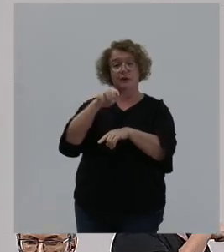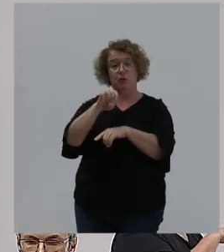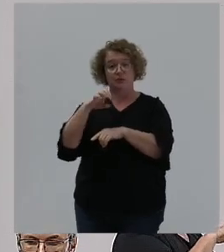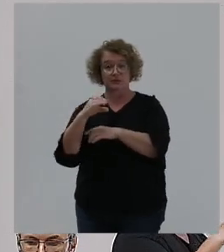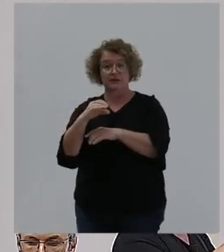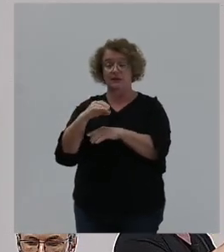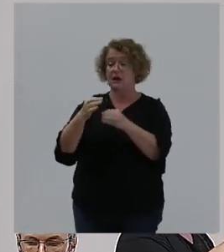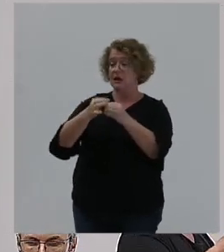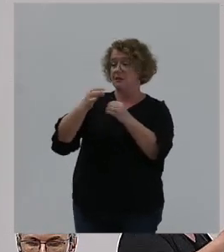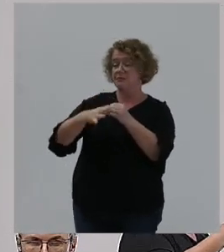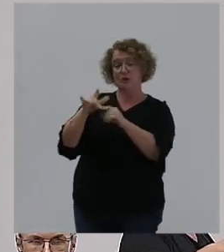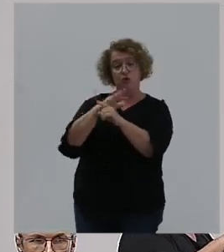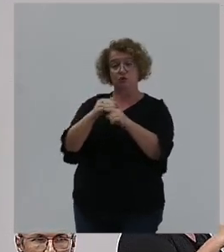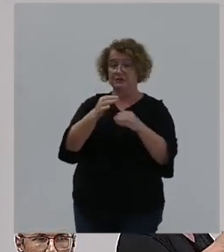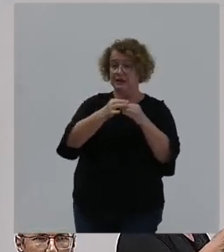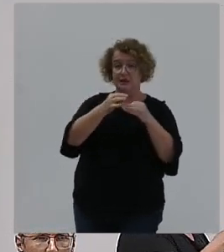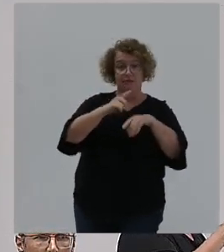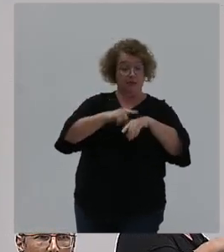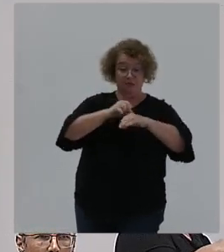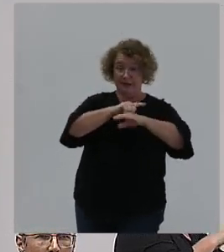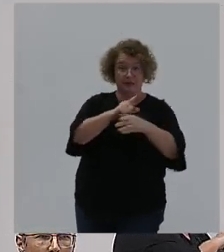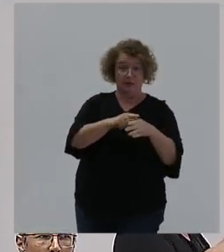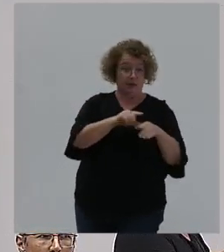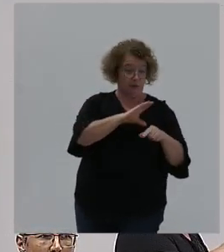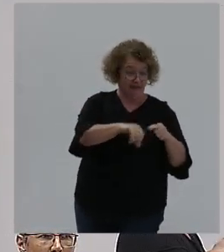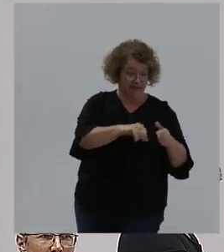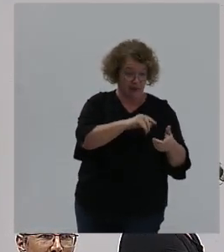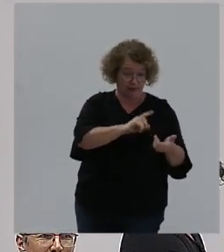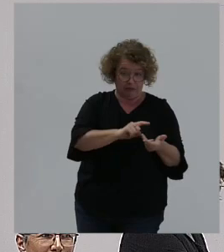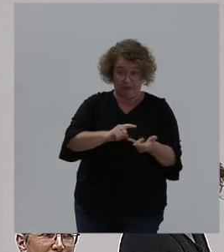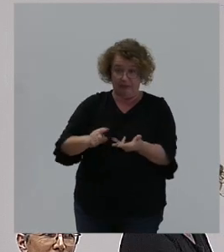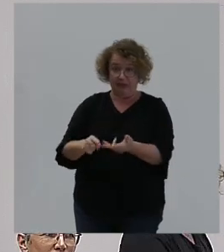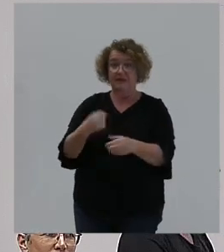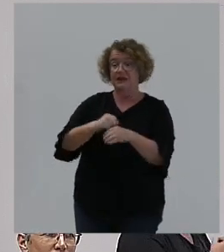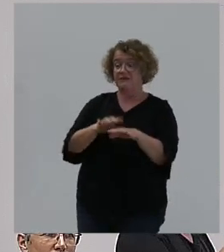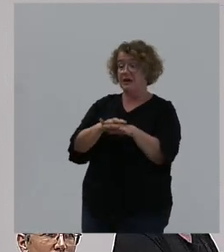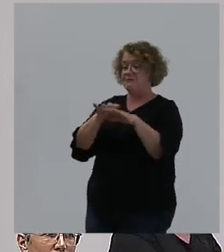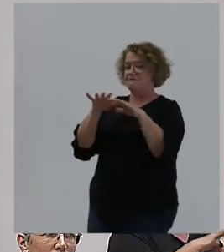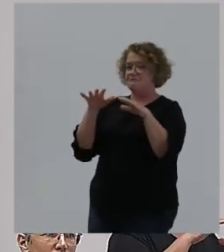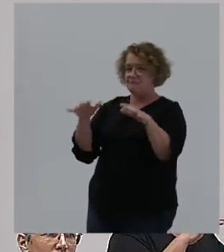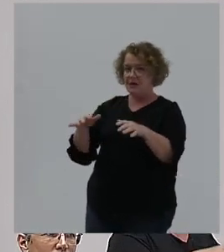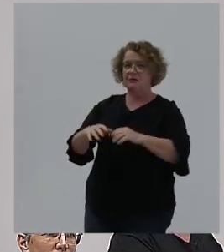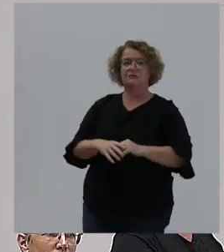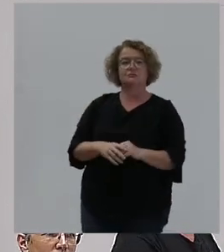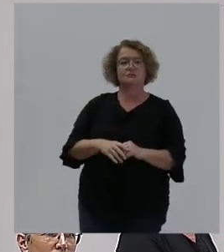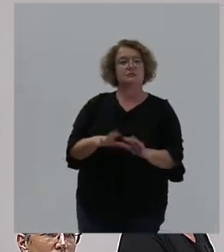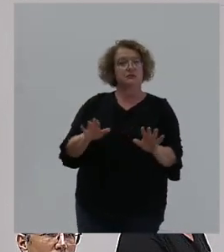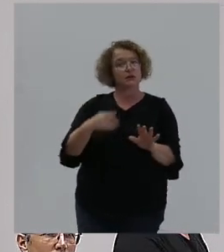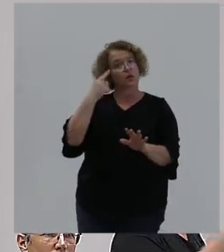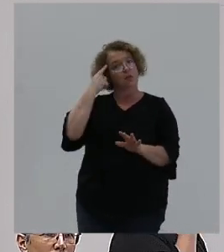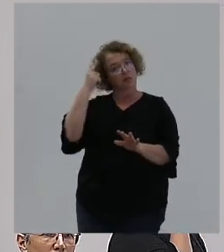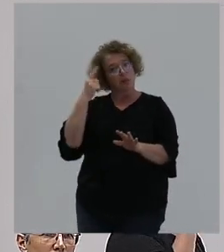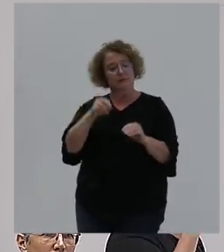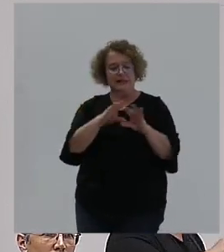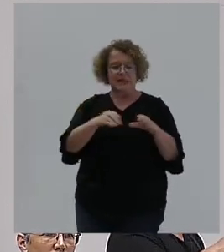le bilan social. Donc ça fait beaucoup de choses. Bon. Alors, comme il y a beaucoup de travail, nous nous sommes dit qu'il fallait